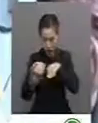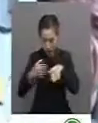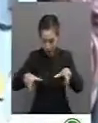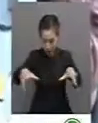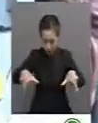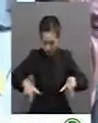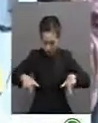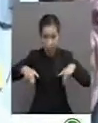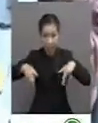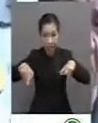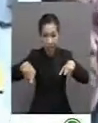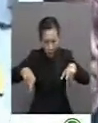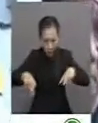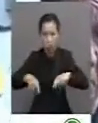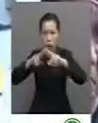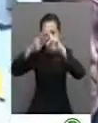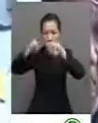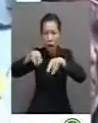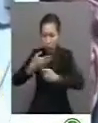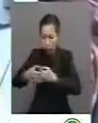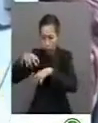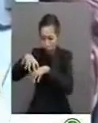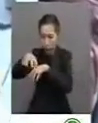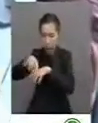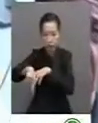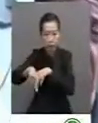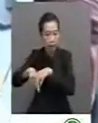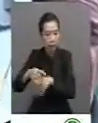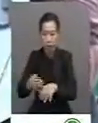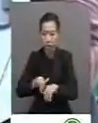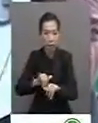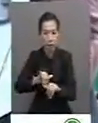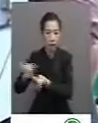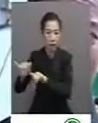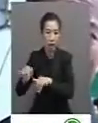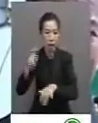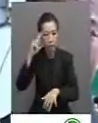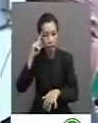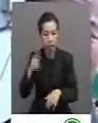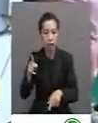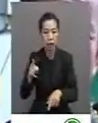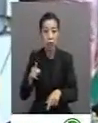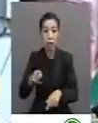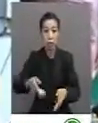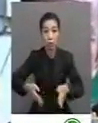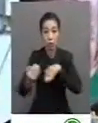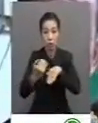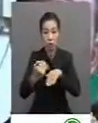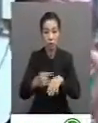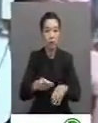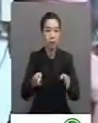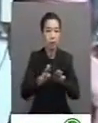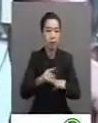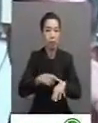ลงมาเลยลื้อออกให้หมดไอ้ที่มันลุกล้ำอ่ะแล้วก็ให้เขามาขายกันในถนนแล้วก็ปิดถนนตั้งแต่ตีหนึ่งถึงเจ็ดโมงเช้า